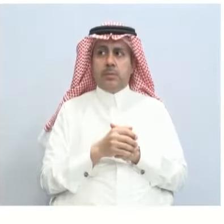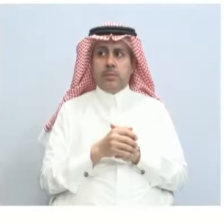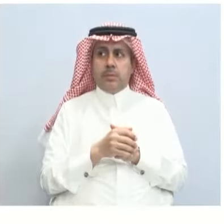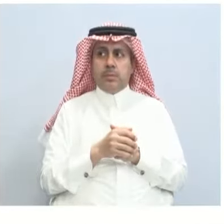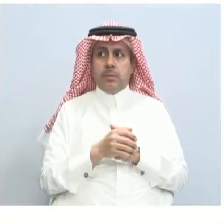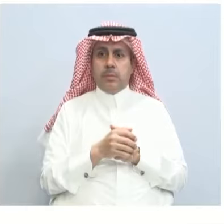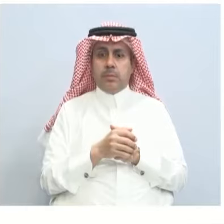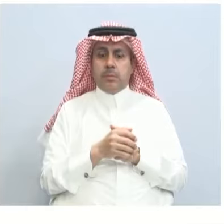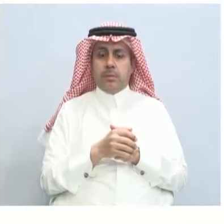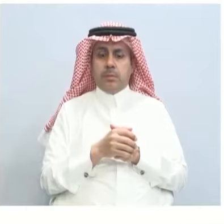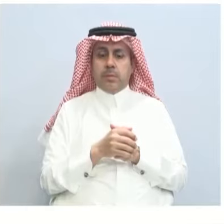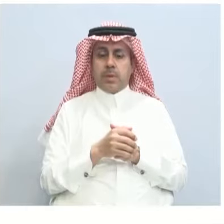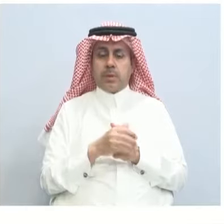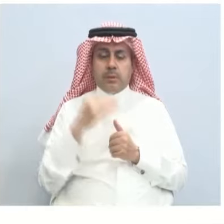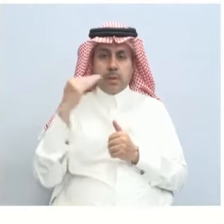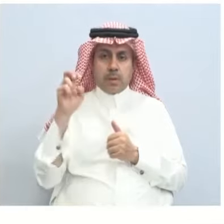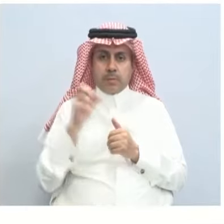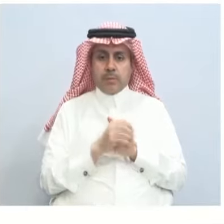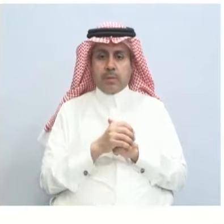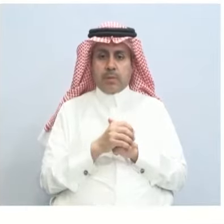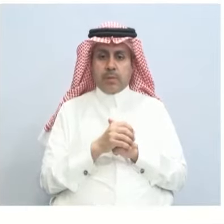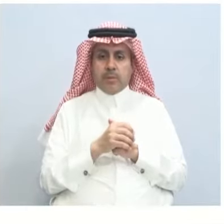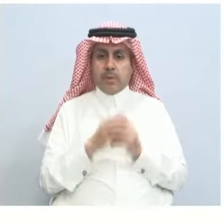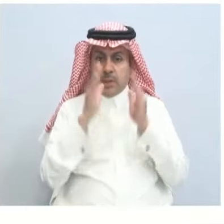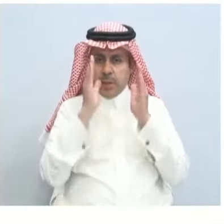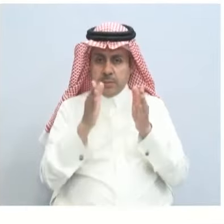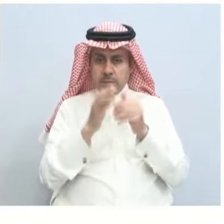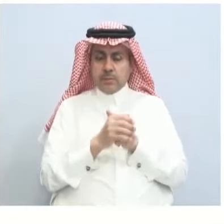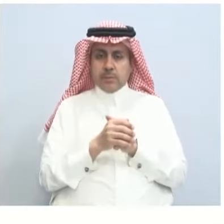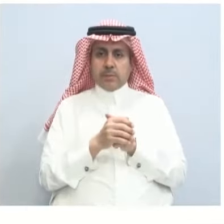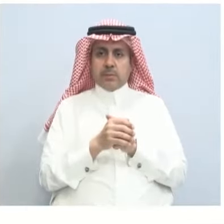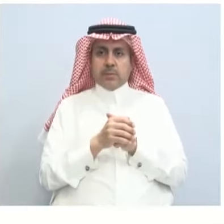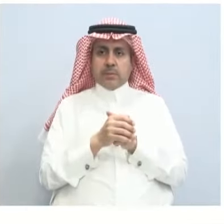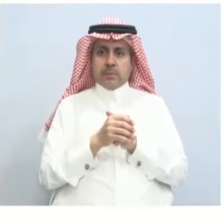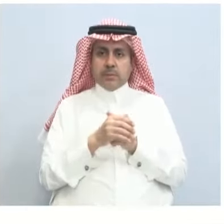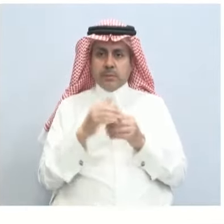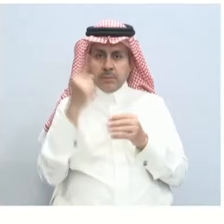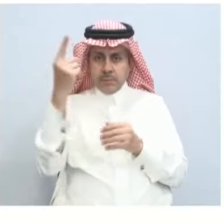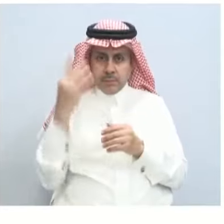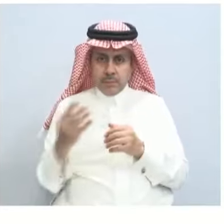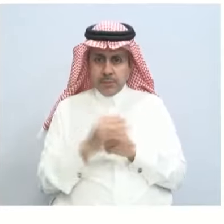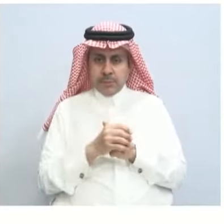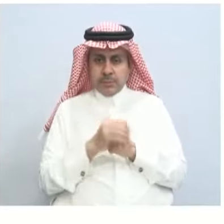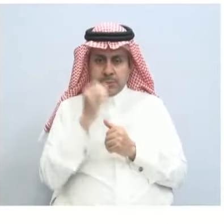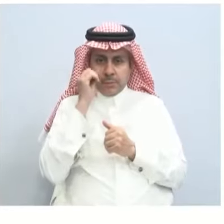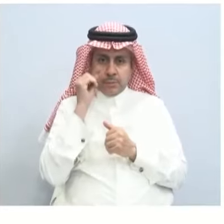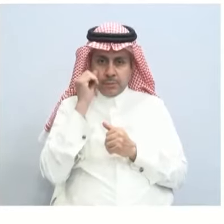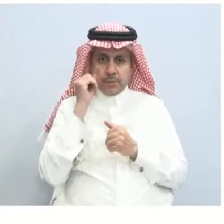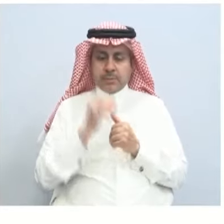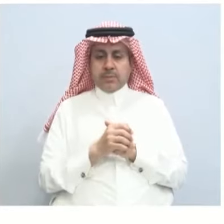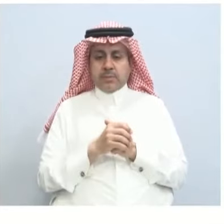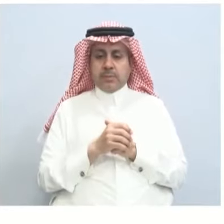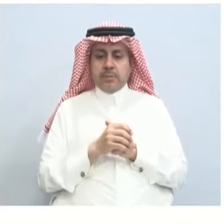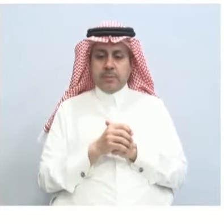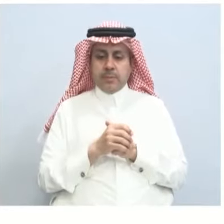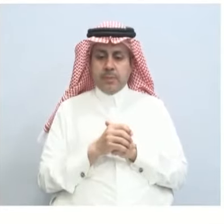الاخرى اللي هي الحقيقي الاتجاه الحقيقي او الاتجاه الربعي فهنا عبرنا عنه مع الافقي